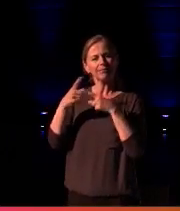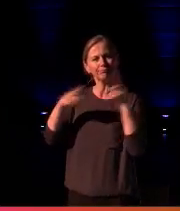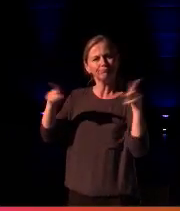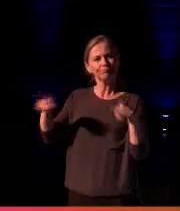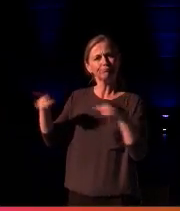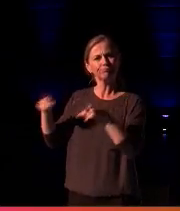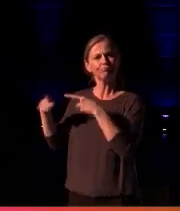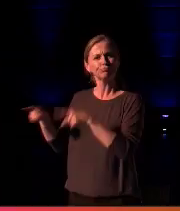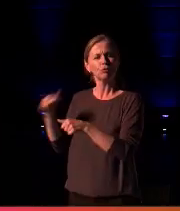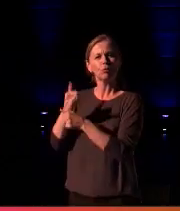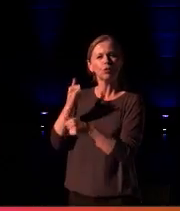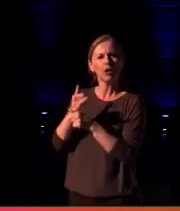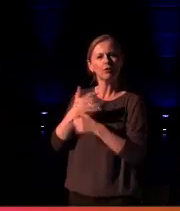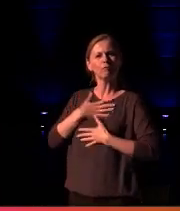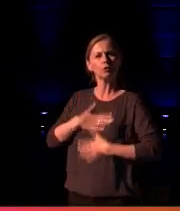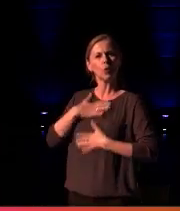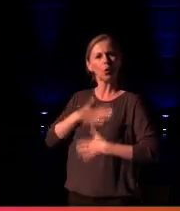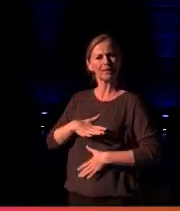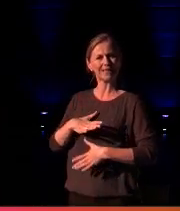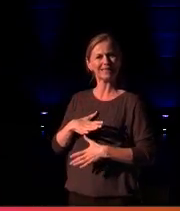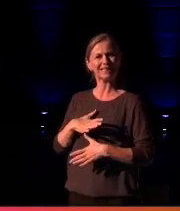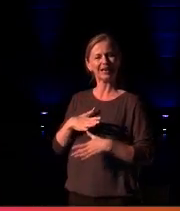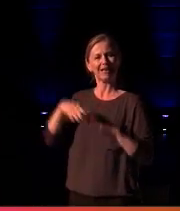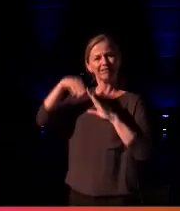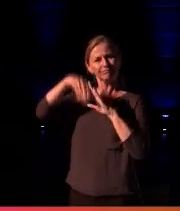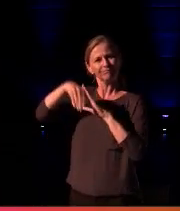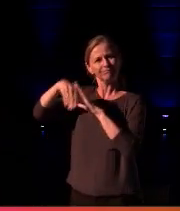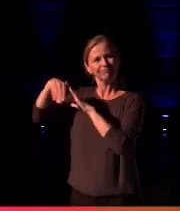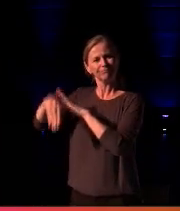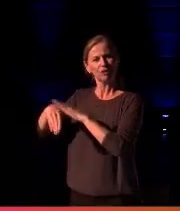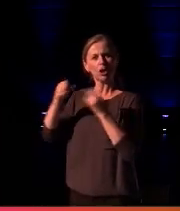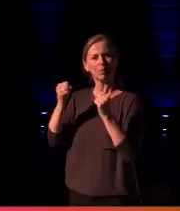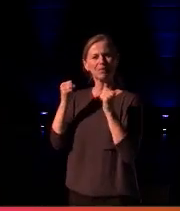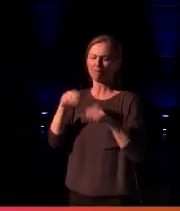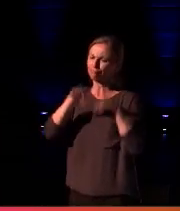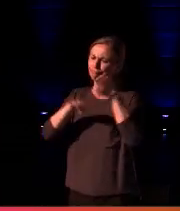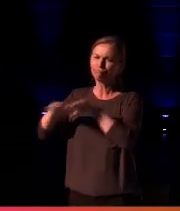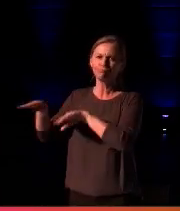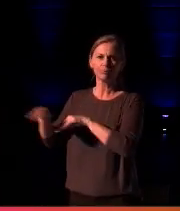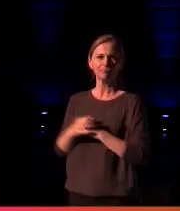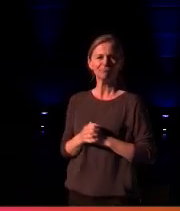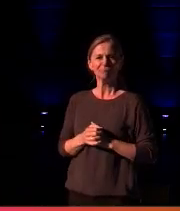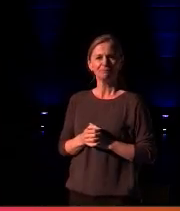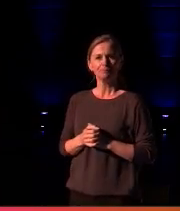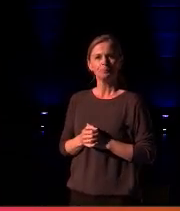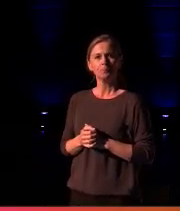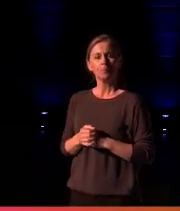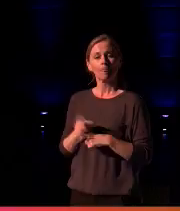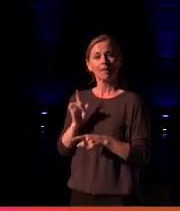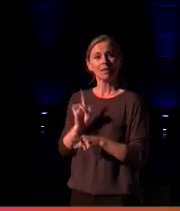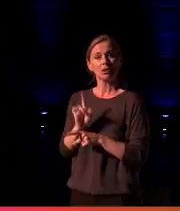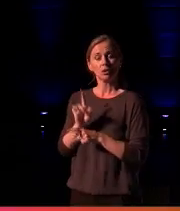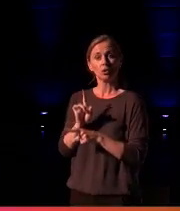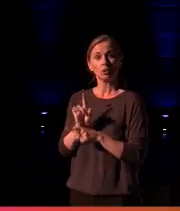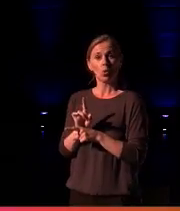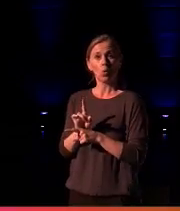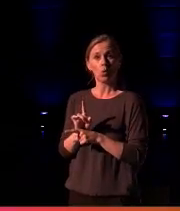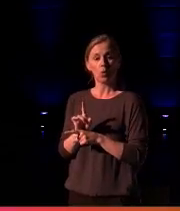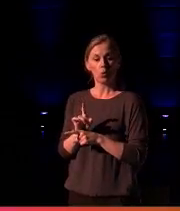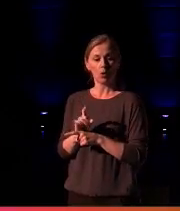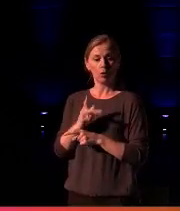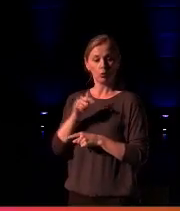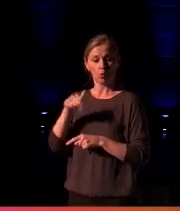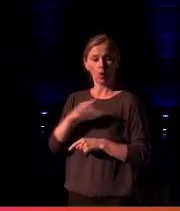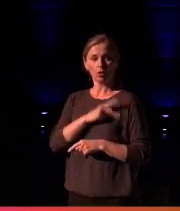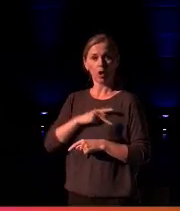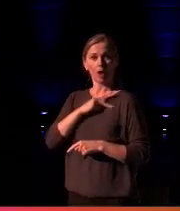hvordan denne fysiologiske nedgangen i kapasitet der. Så her har vi Kari